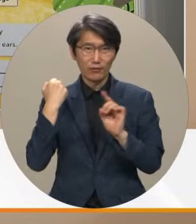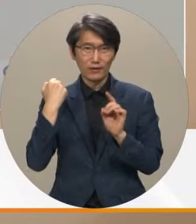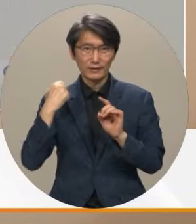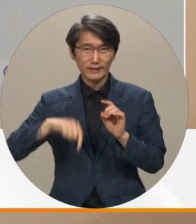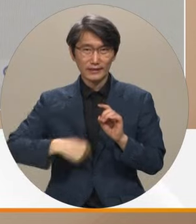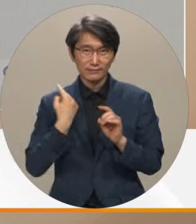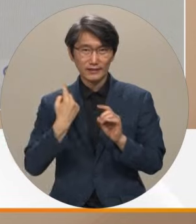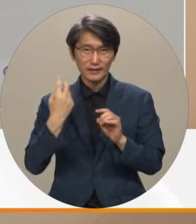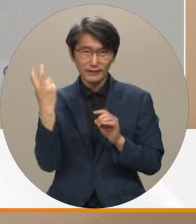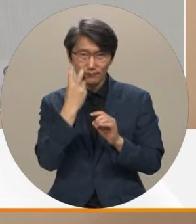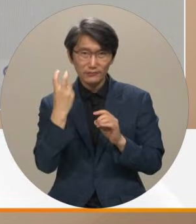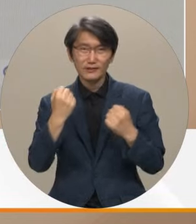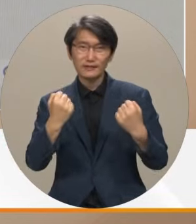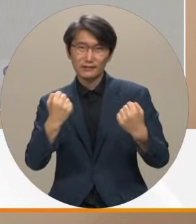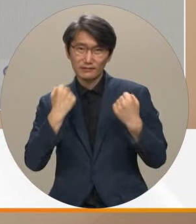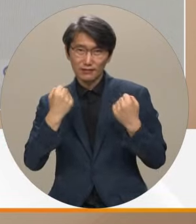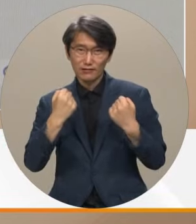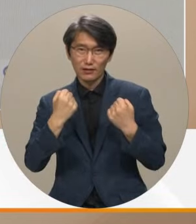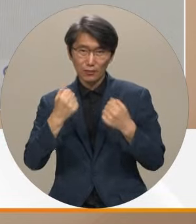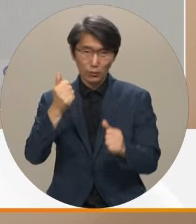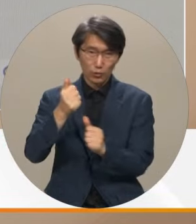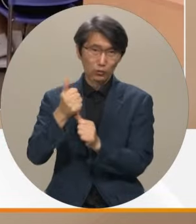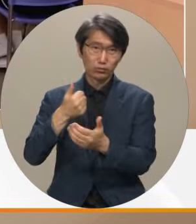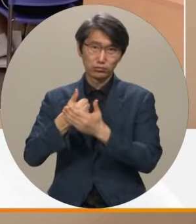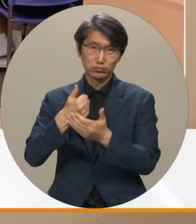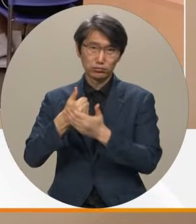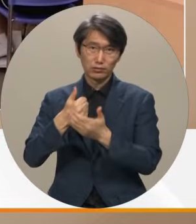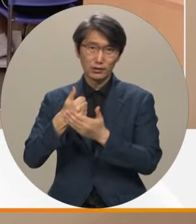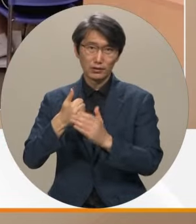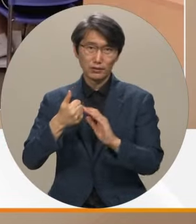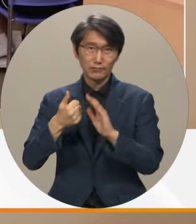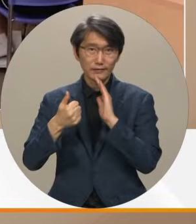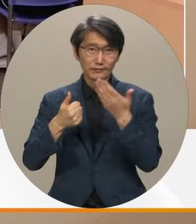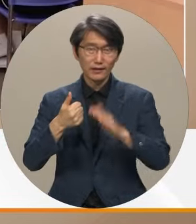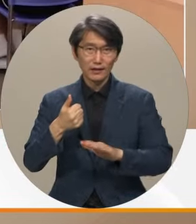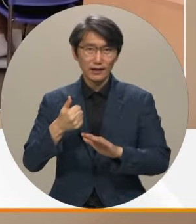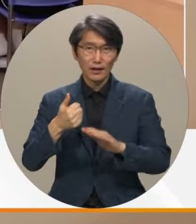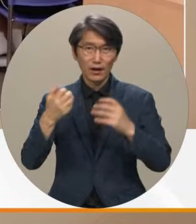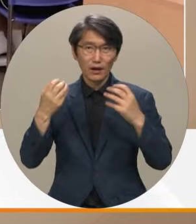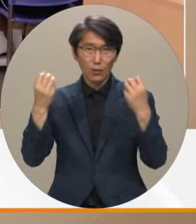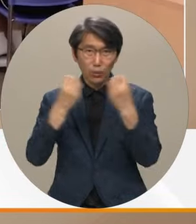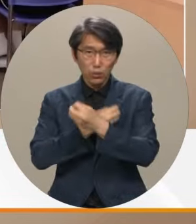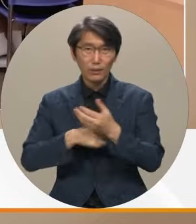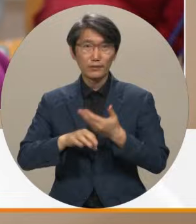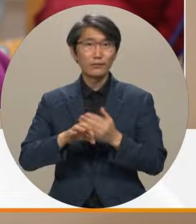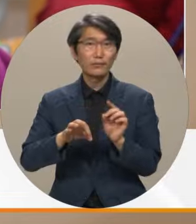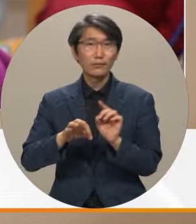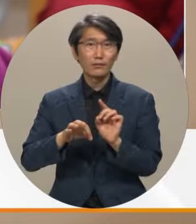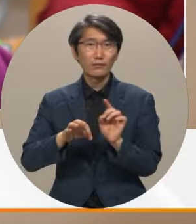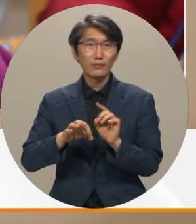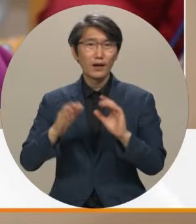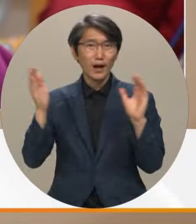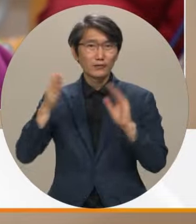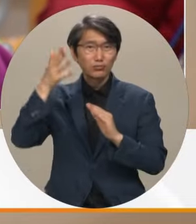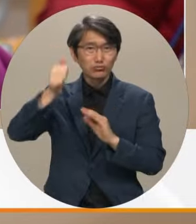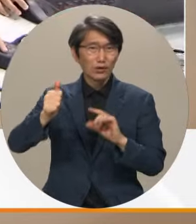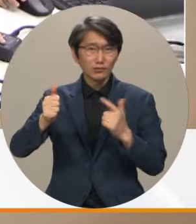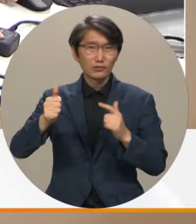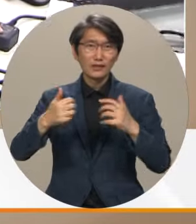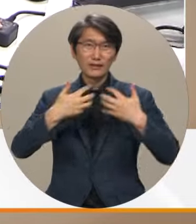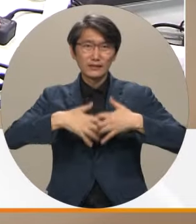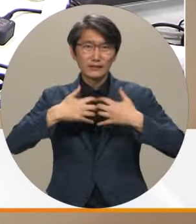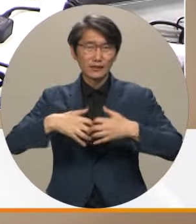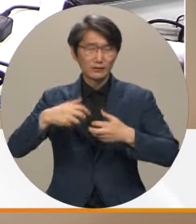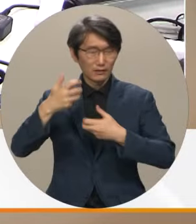탐구 능력을 갖다가 보조를 해야 하는 건데 잘못 가면 학생들이 주인이 아니고